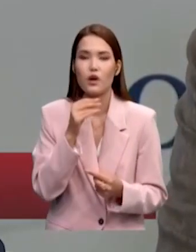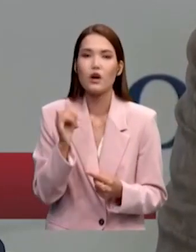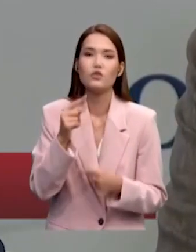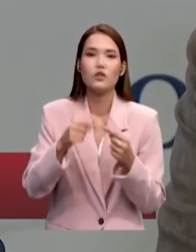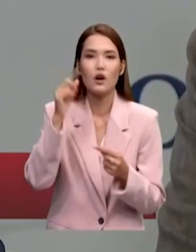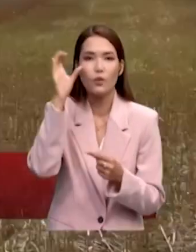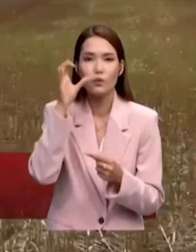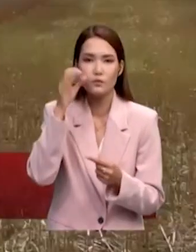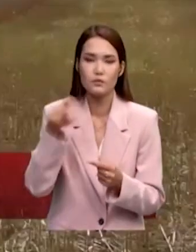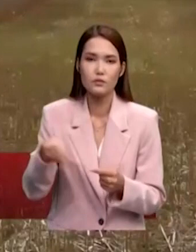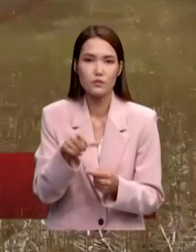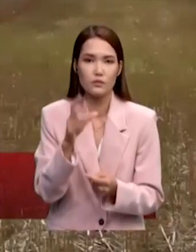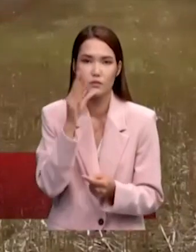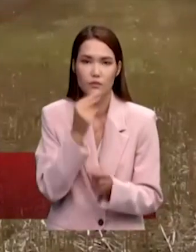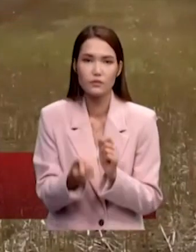Узбекистан.